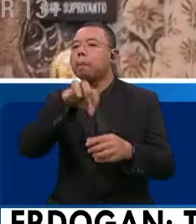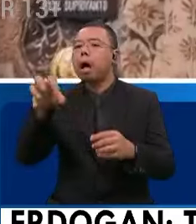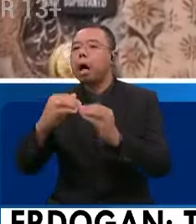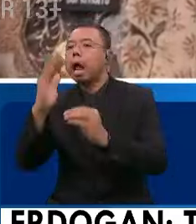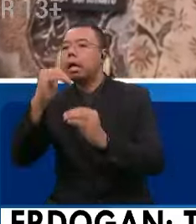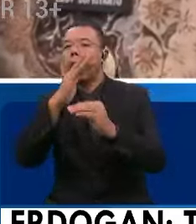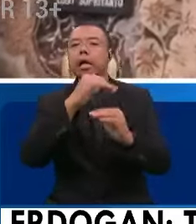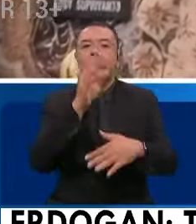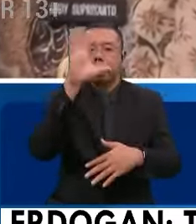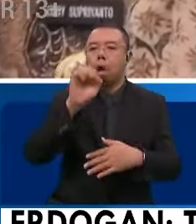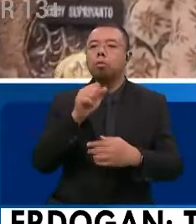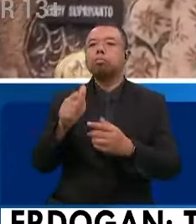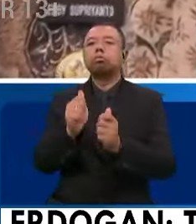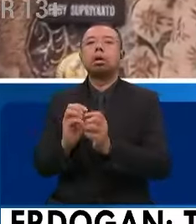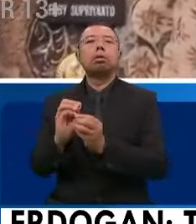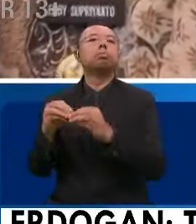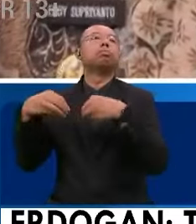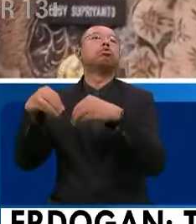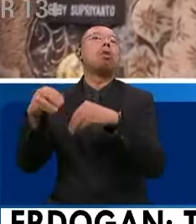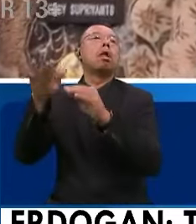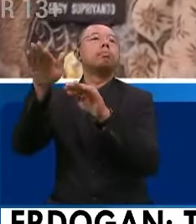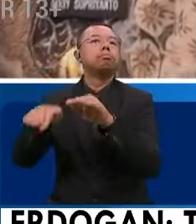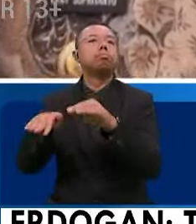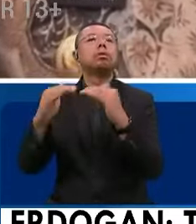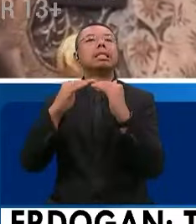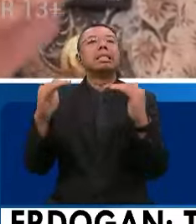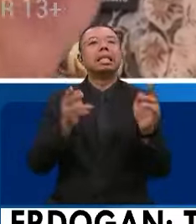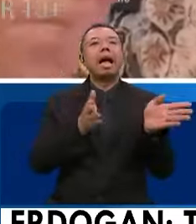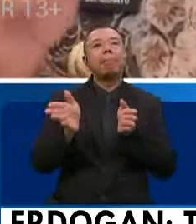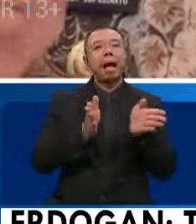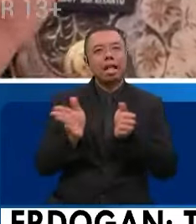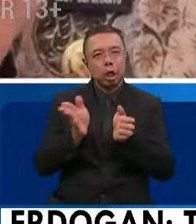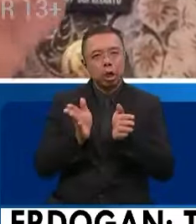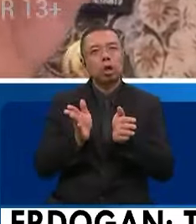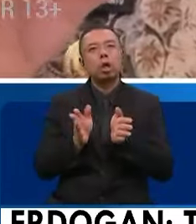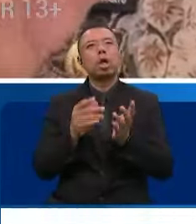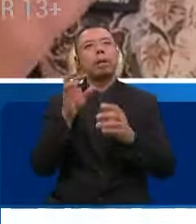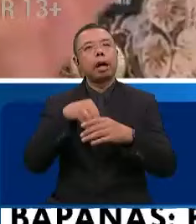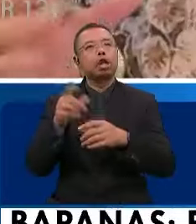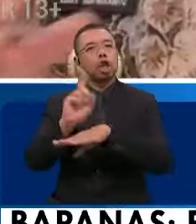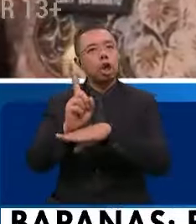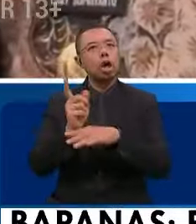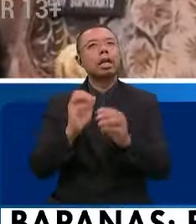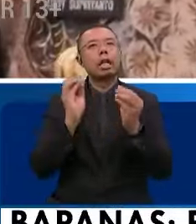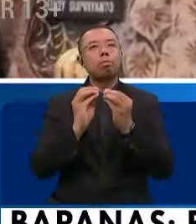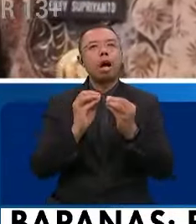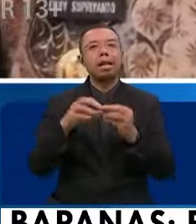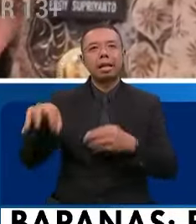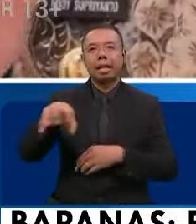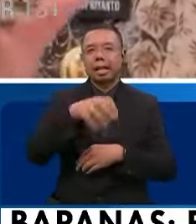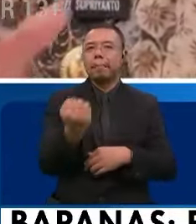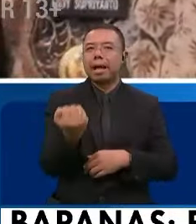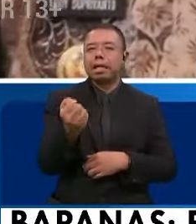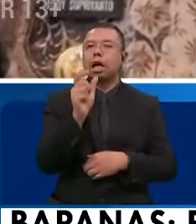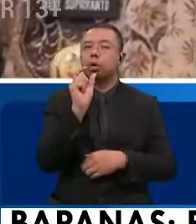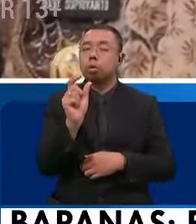bisa memantau perkembangan harian. Dan kita ada juga toko-toko yang kita buat di pasar-pasar sebagai